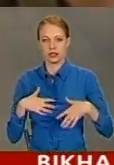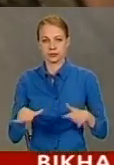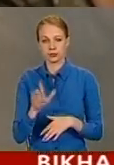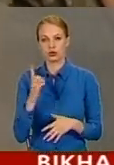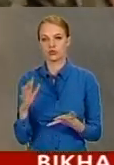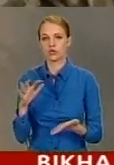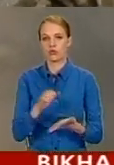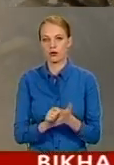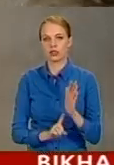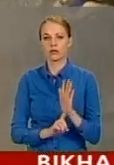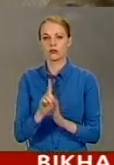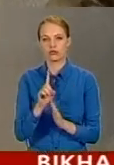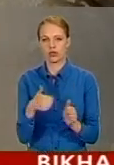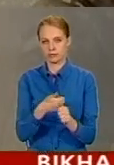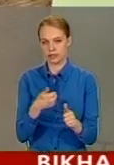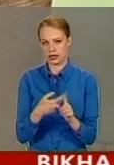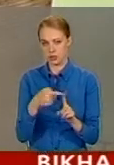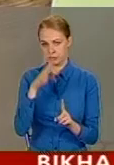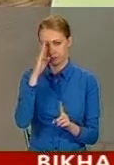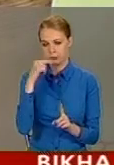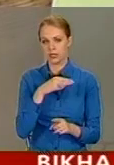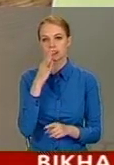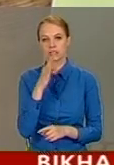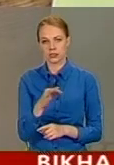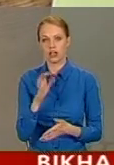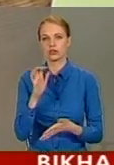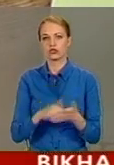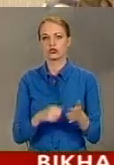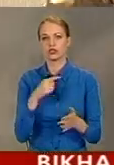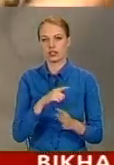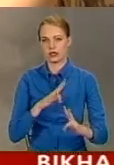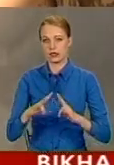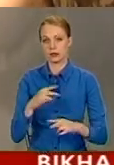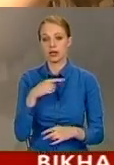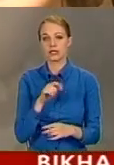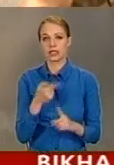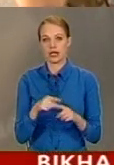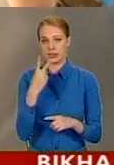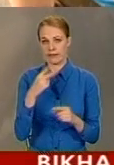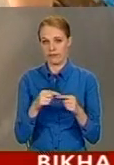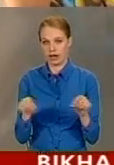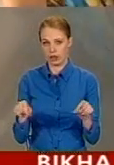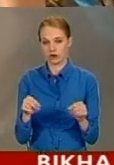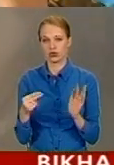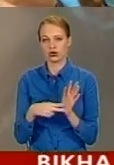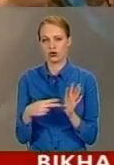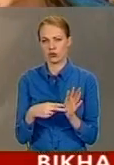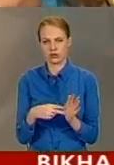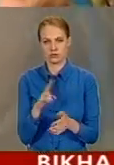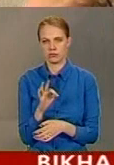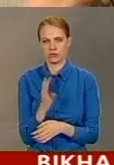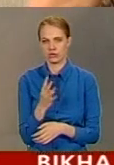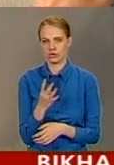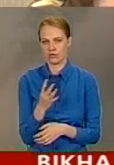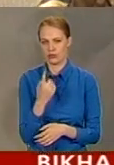адже окупанти почали переслідувати його. Сказали, через екстремізм. От за ці дві ленточки, стоїмостю по 4